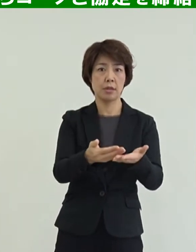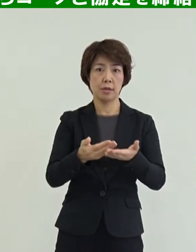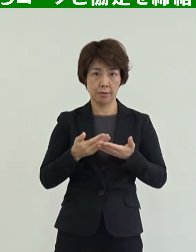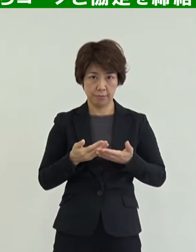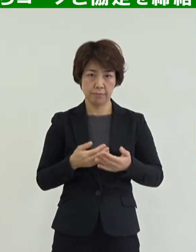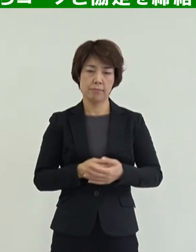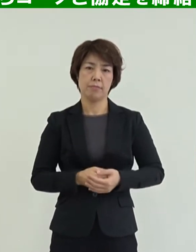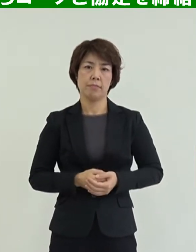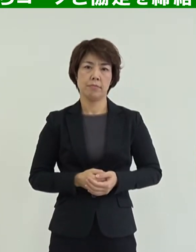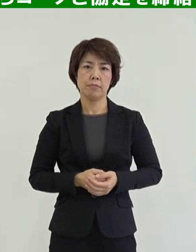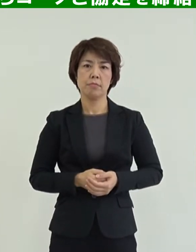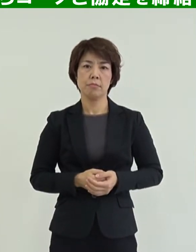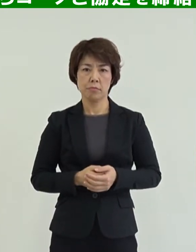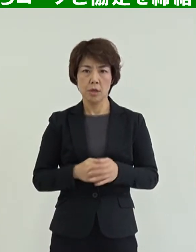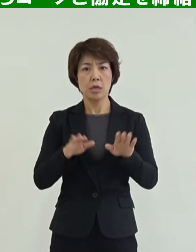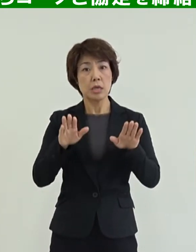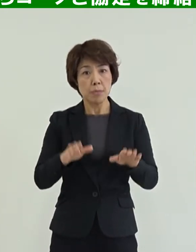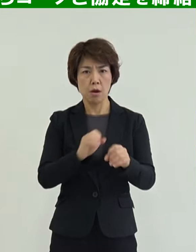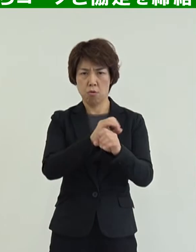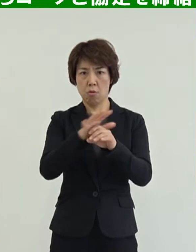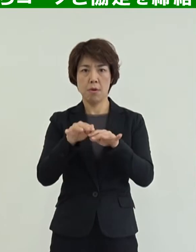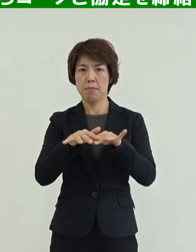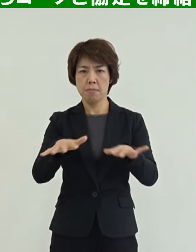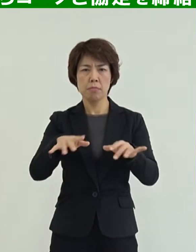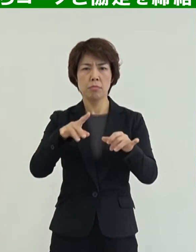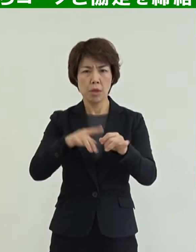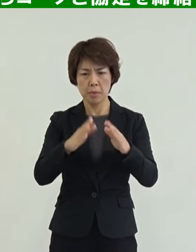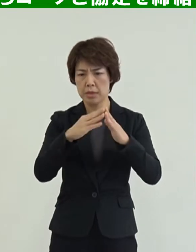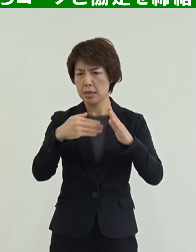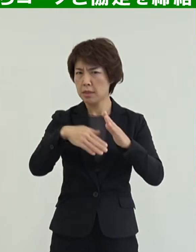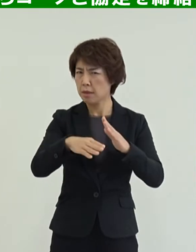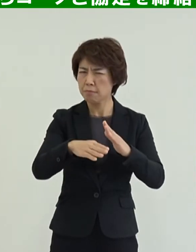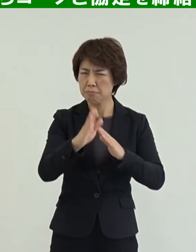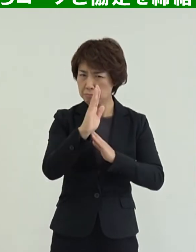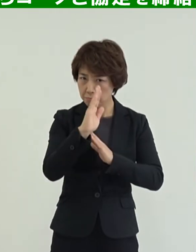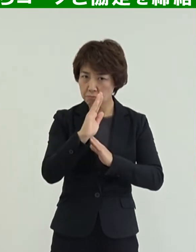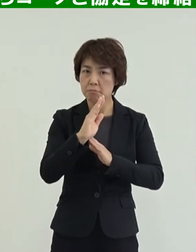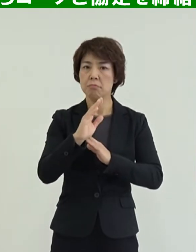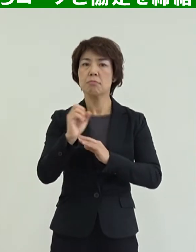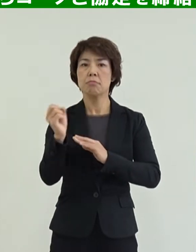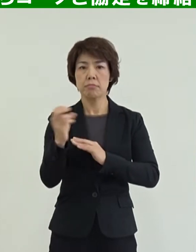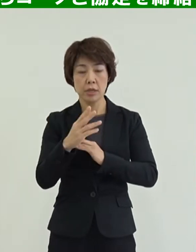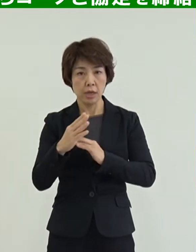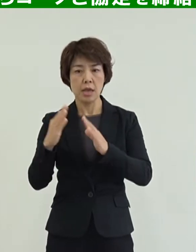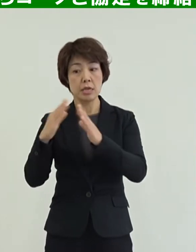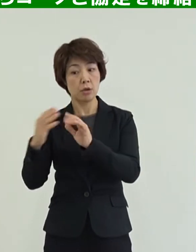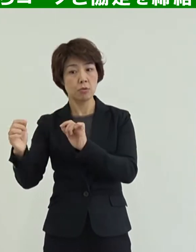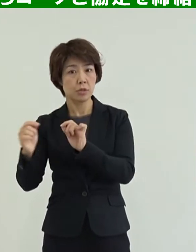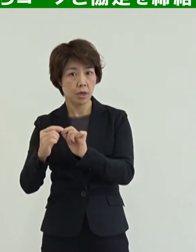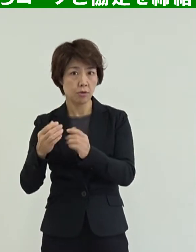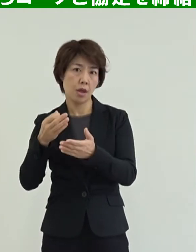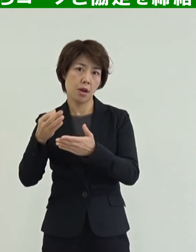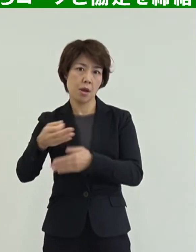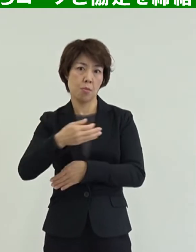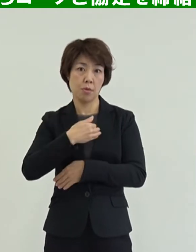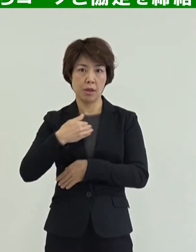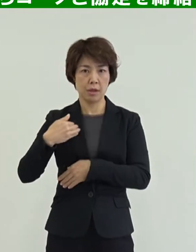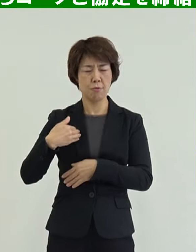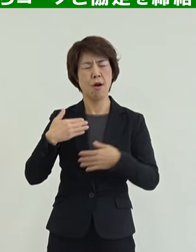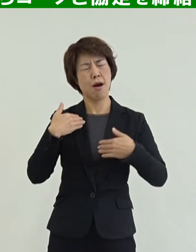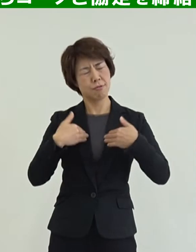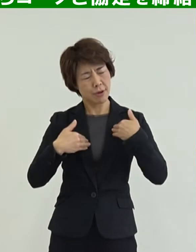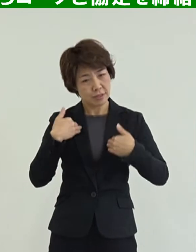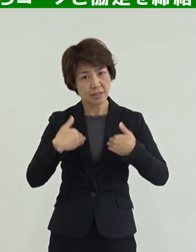ますけれどもこの中においてはで歩きたくないまたお家の近所で買い物ができるのが